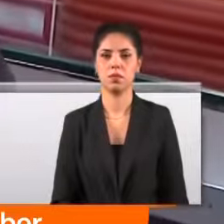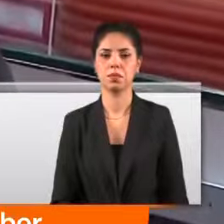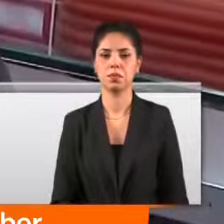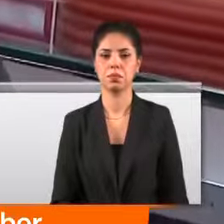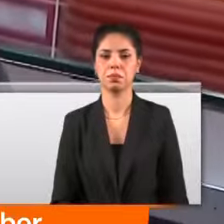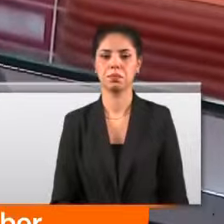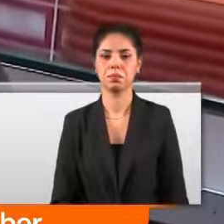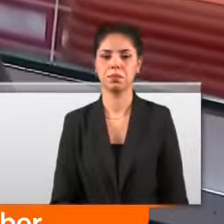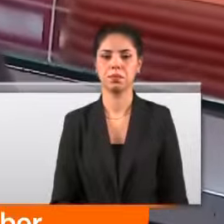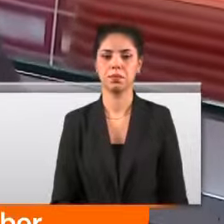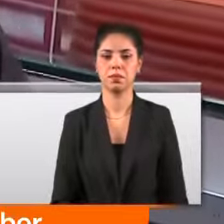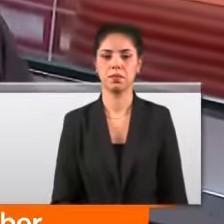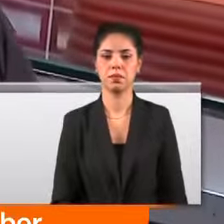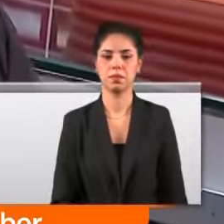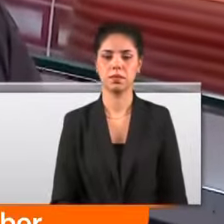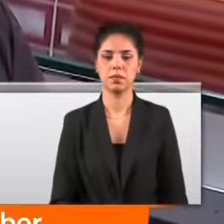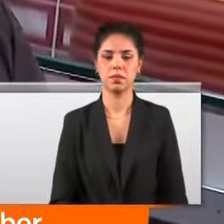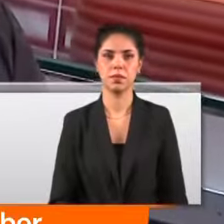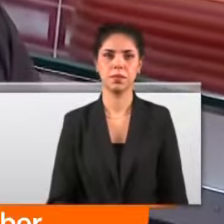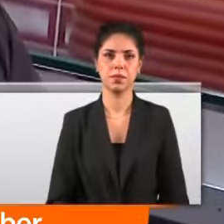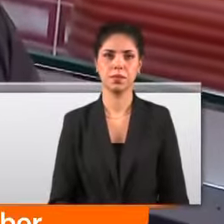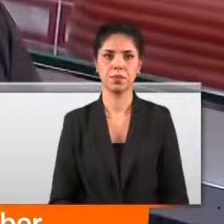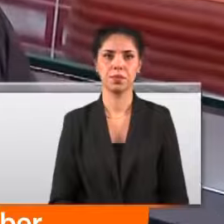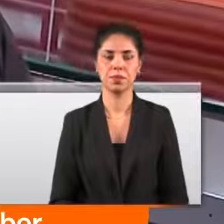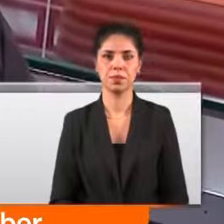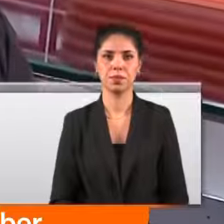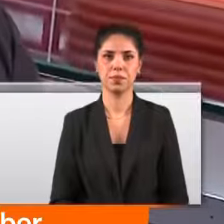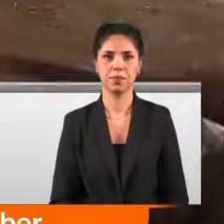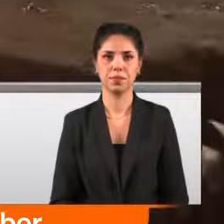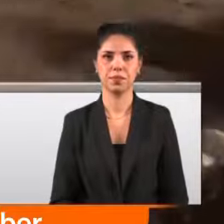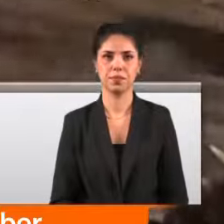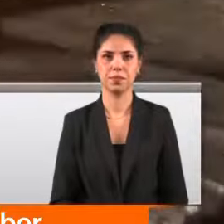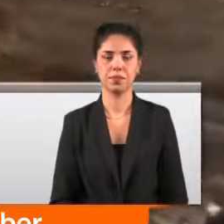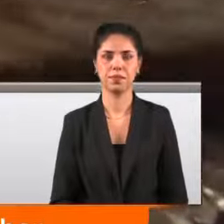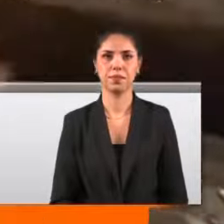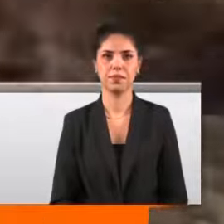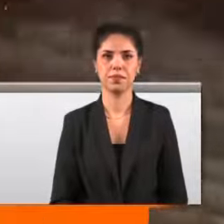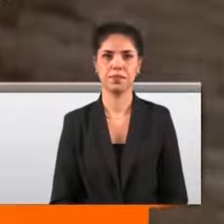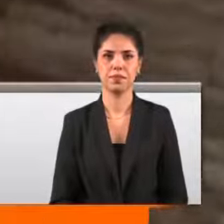ki. Ama işte yani bunun içinde bir şey diyemiyorum yani herkesin vicdanı.